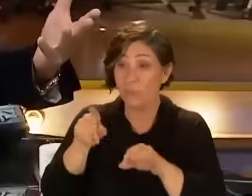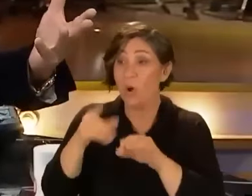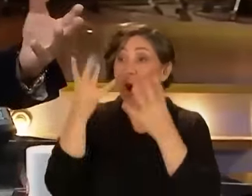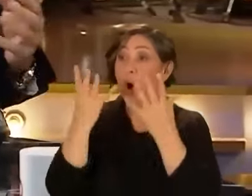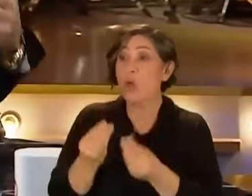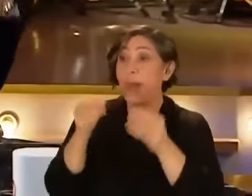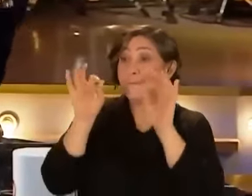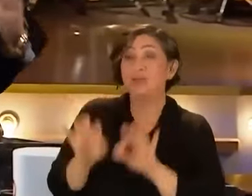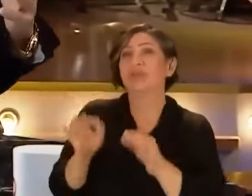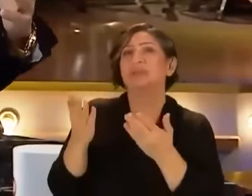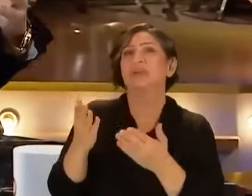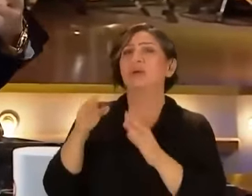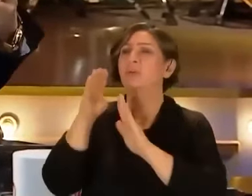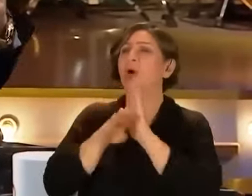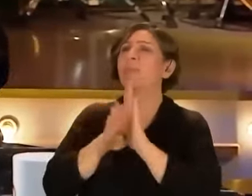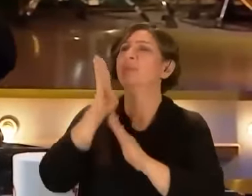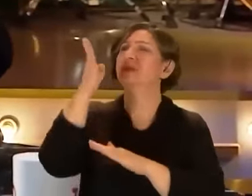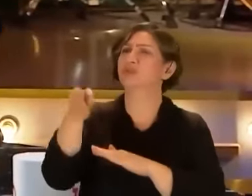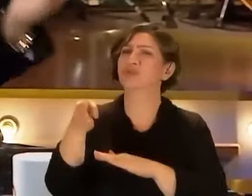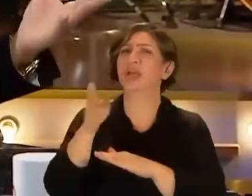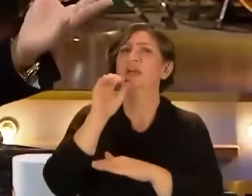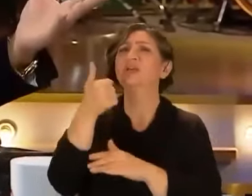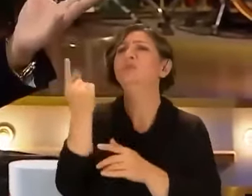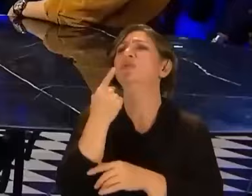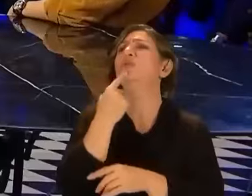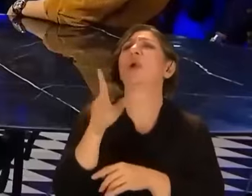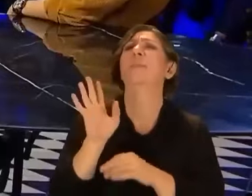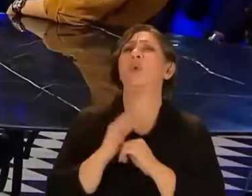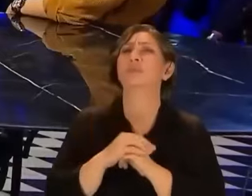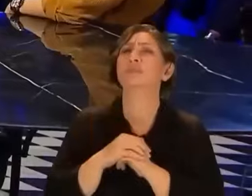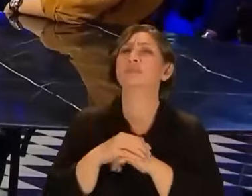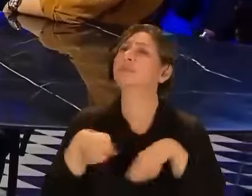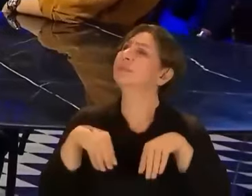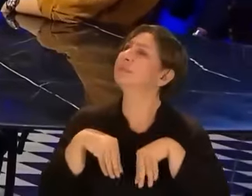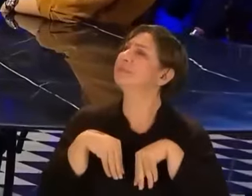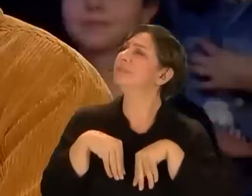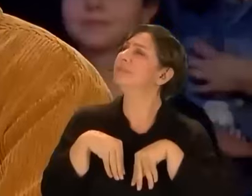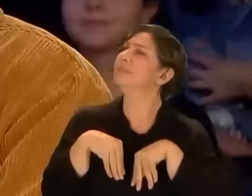böyle oluşturmuyorsun? Yani programlara da çıkınca hiçbir şey söylemiyor.